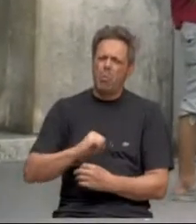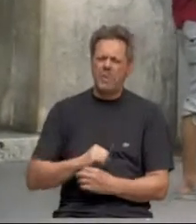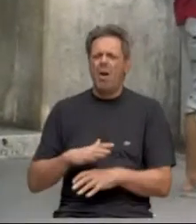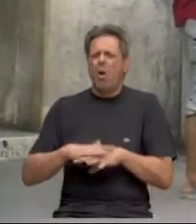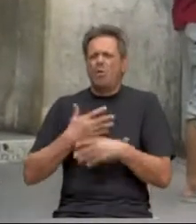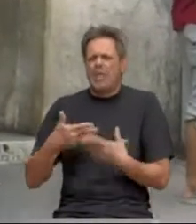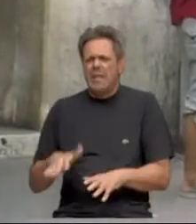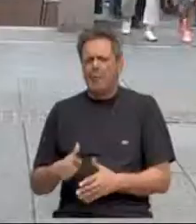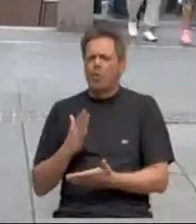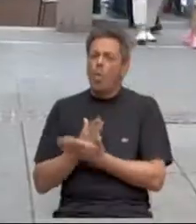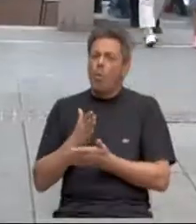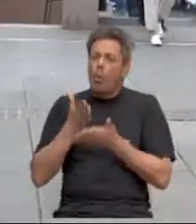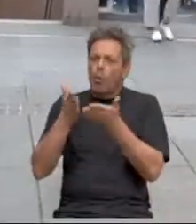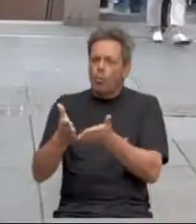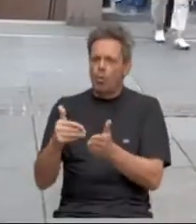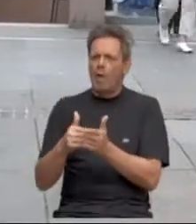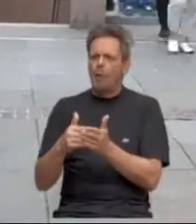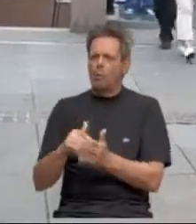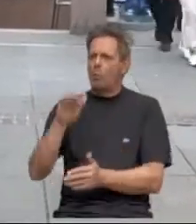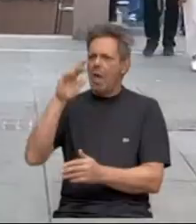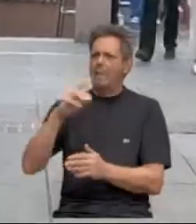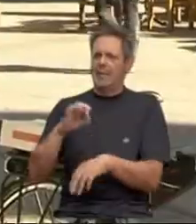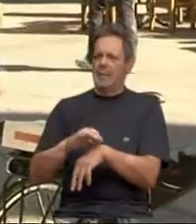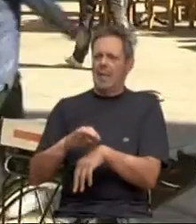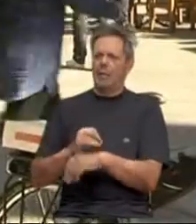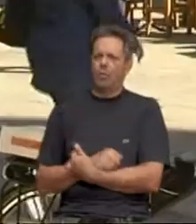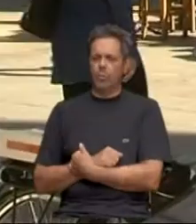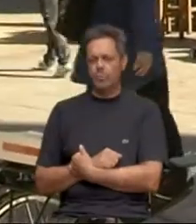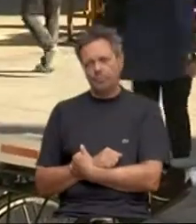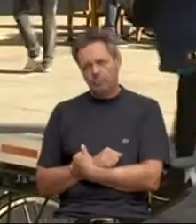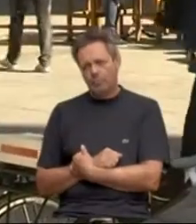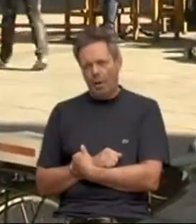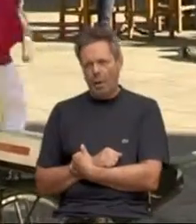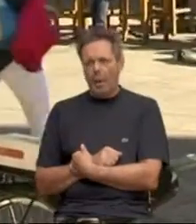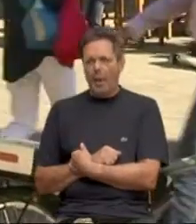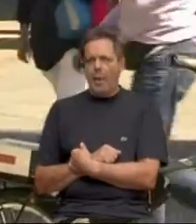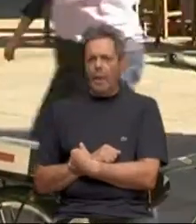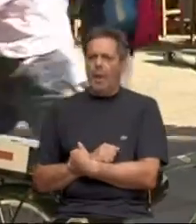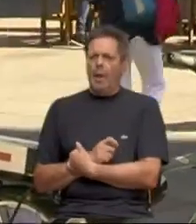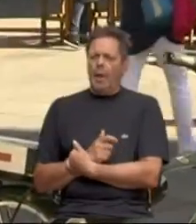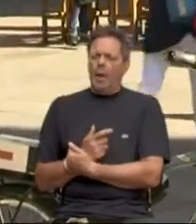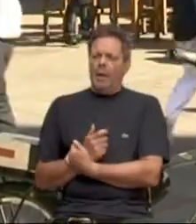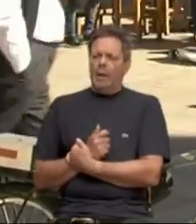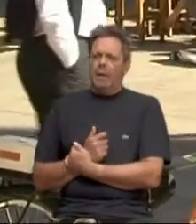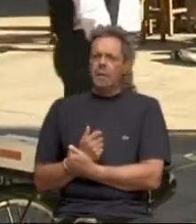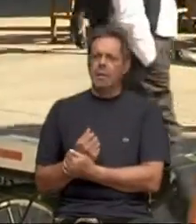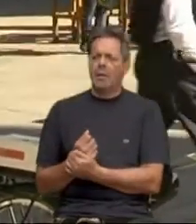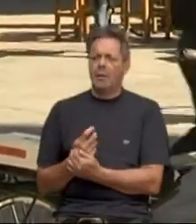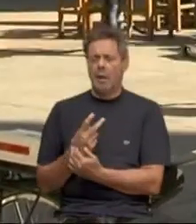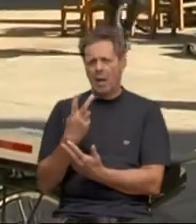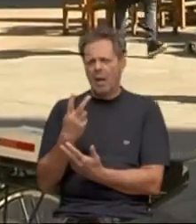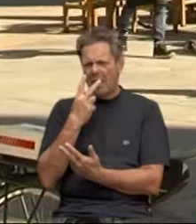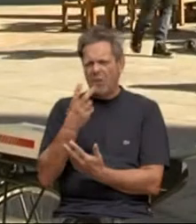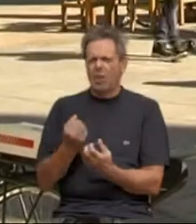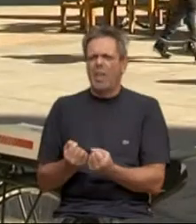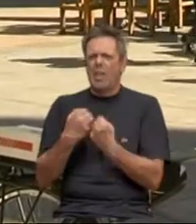osjećaj slabosti uvijek upućuju da je potrebno javiti se liječniku. Pa bih rekla, možda teže, već vidiš, kod teže